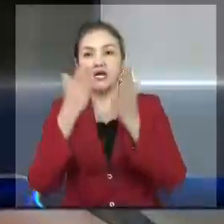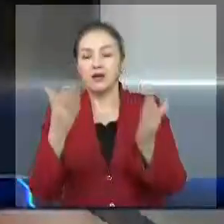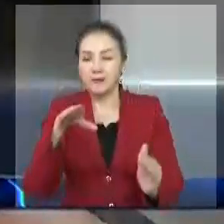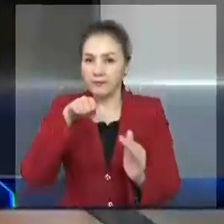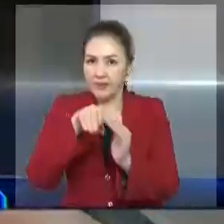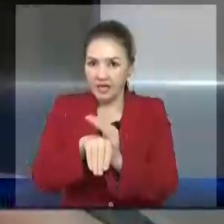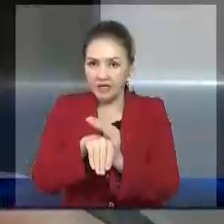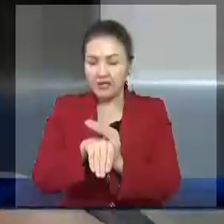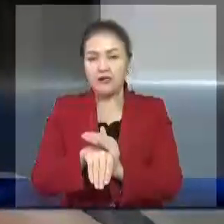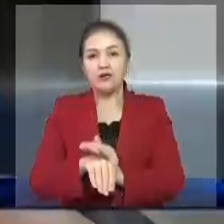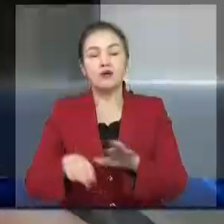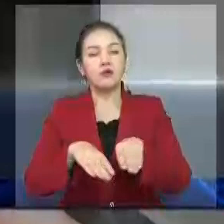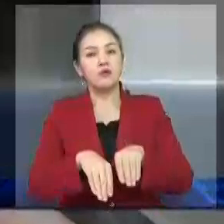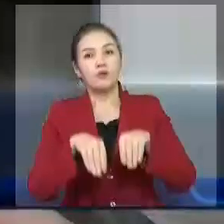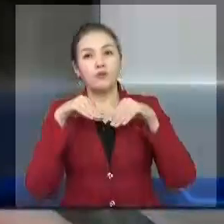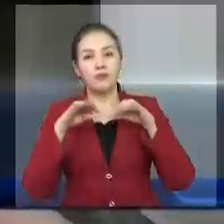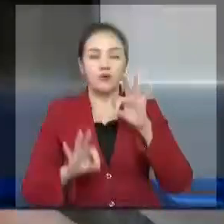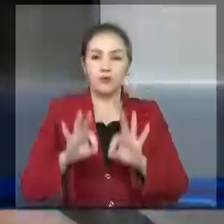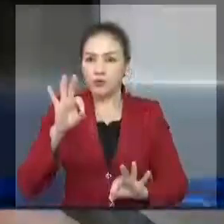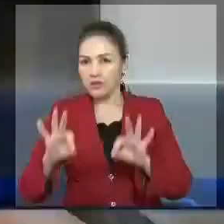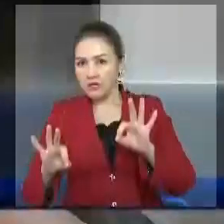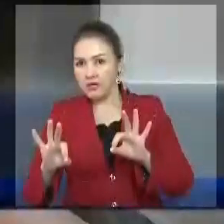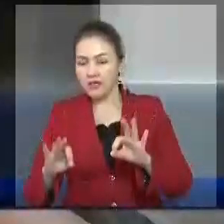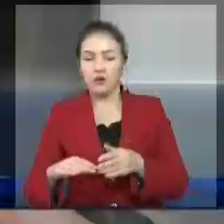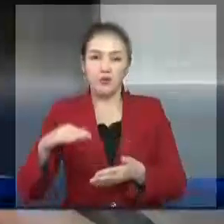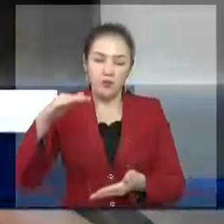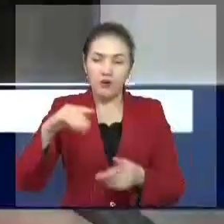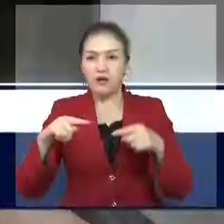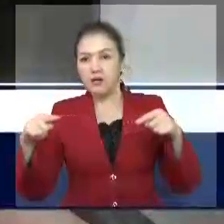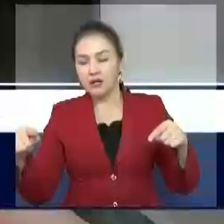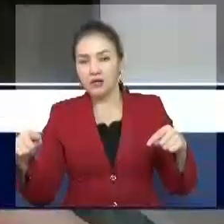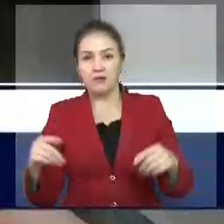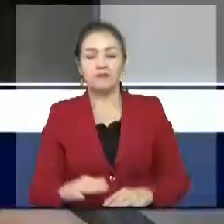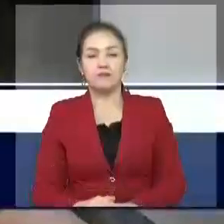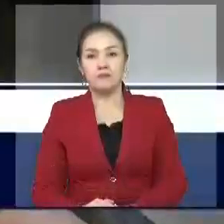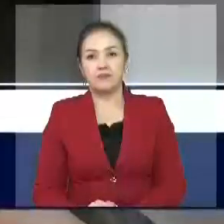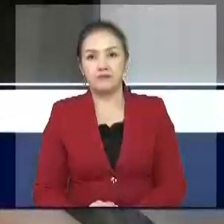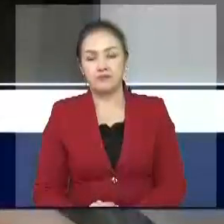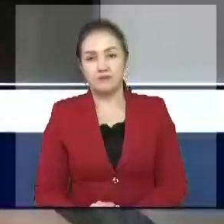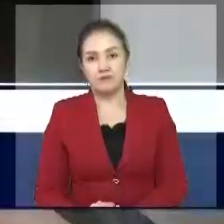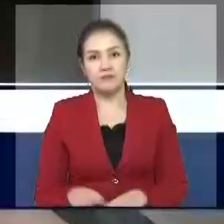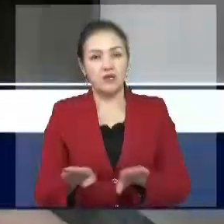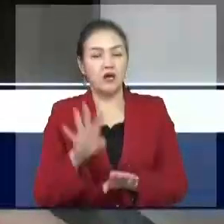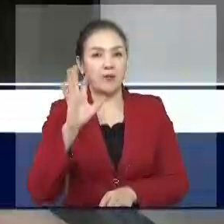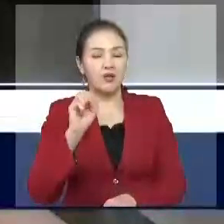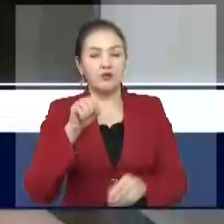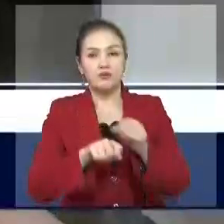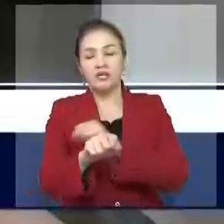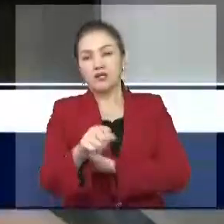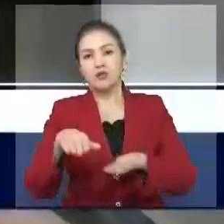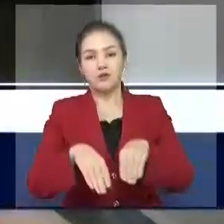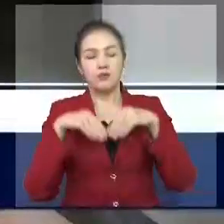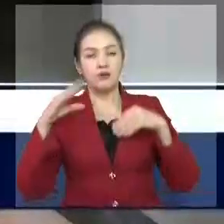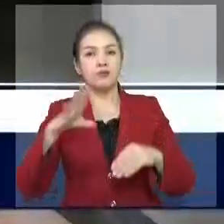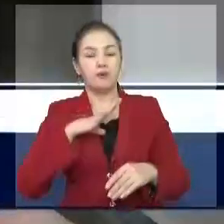келіп, жаңа көрпені өлшеді, көлемін, ұзындығын. Sonda 500 metr körpe bolup